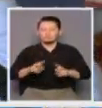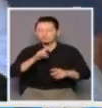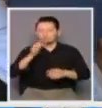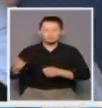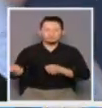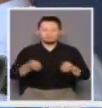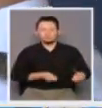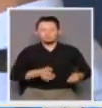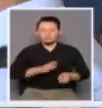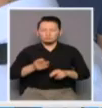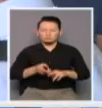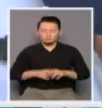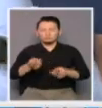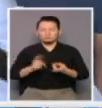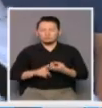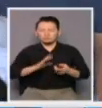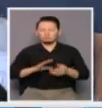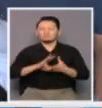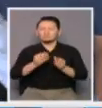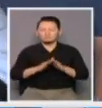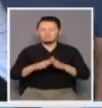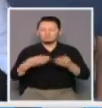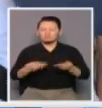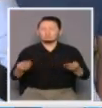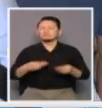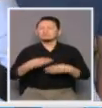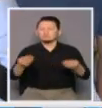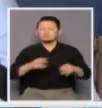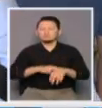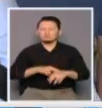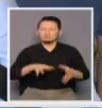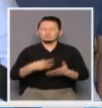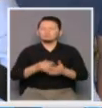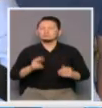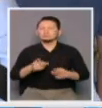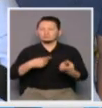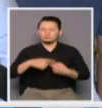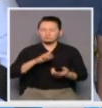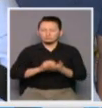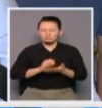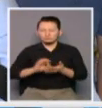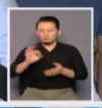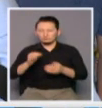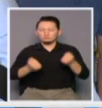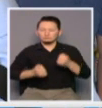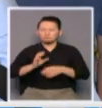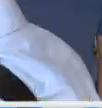Российской Федерации. В связи с этим были розданы информационные листовки об уплате налогов предпринимателям, занимающимся оптовой торговлей.